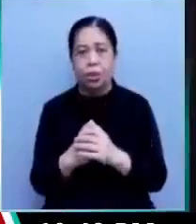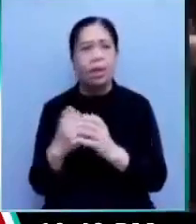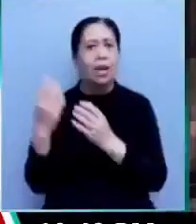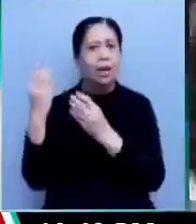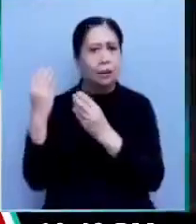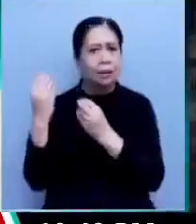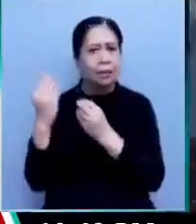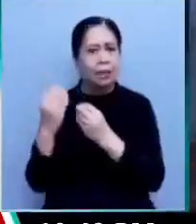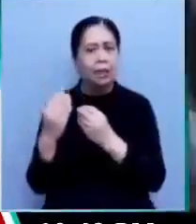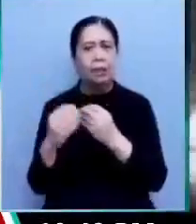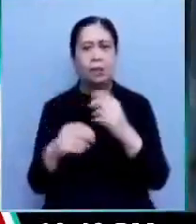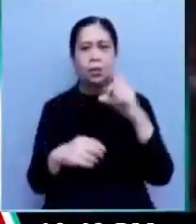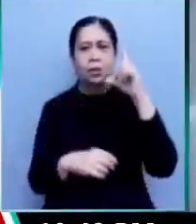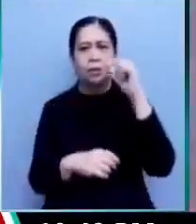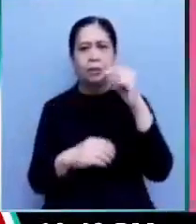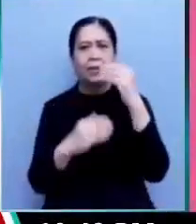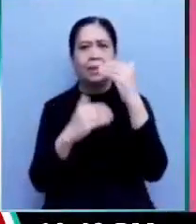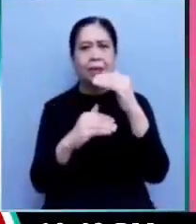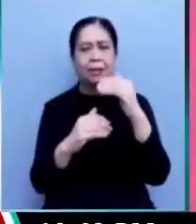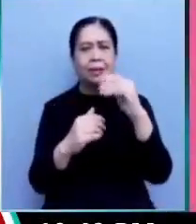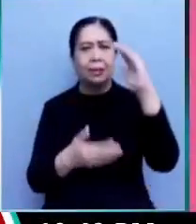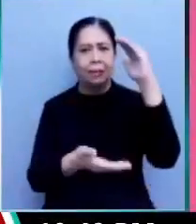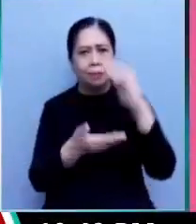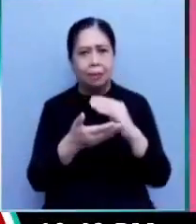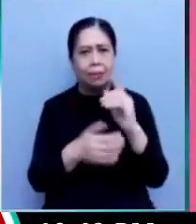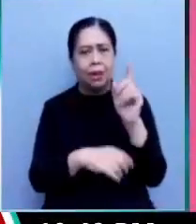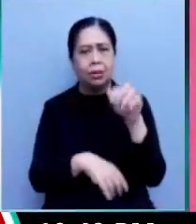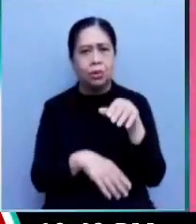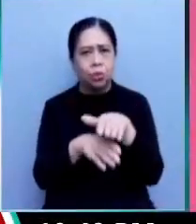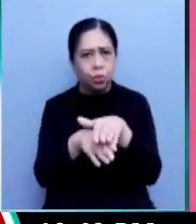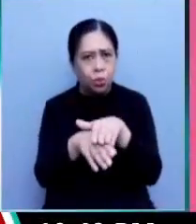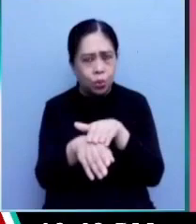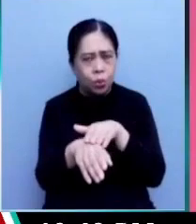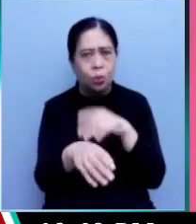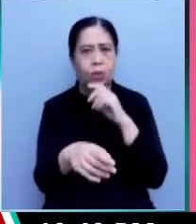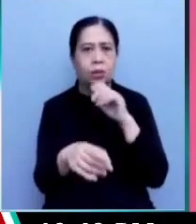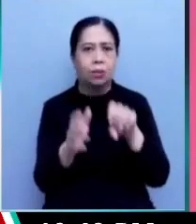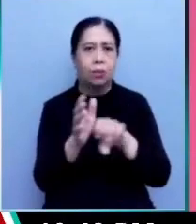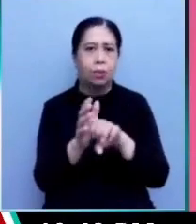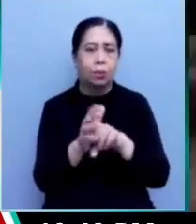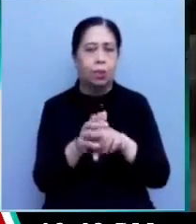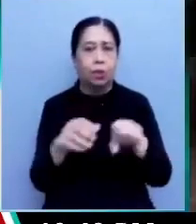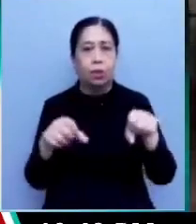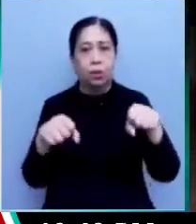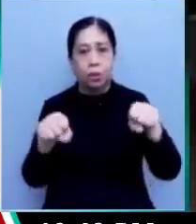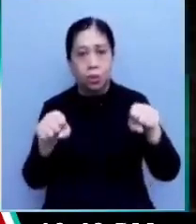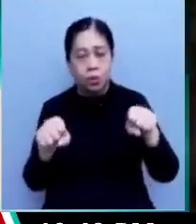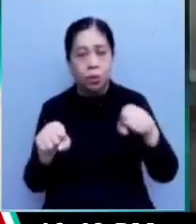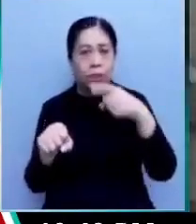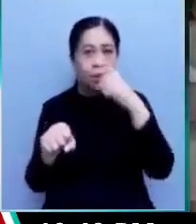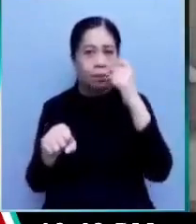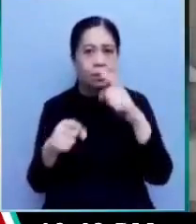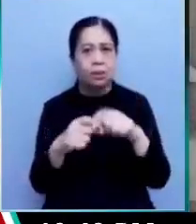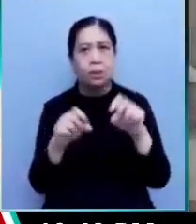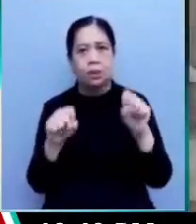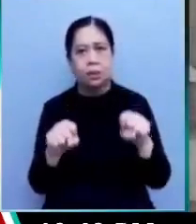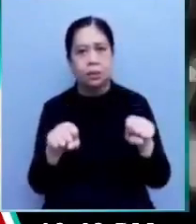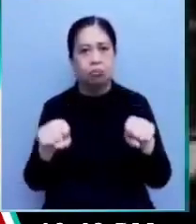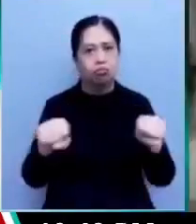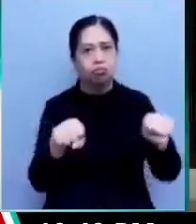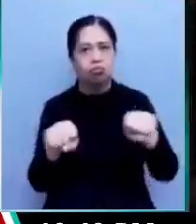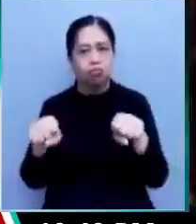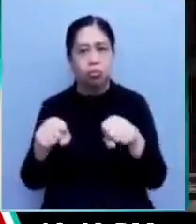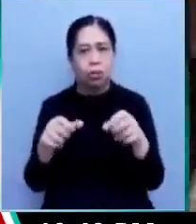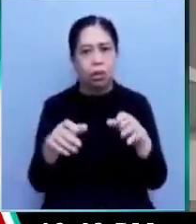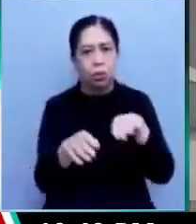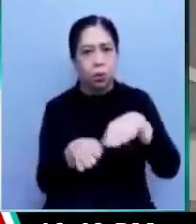limit sa mas mababang level. For instance, in the case of motorcycles, because of their ability to maneuver small spaces,